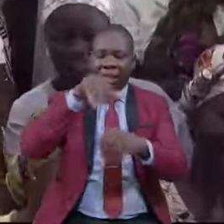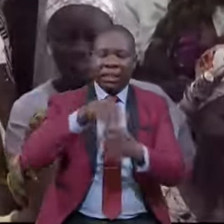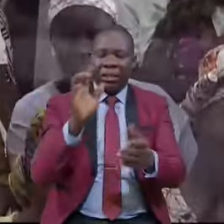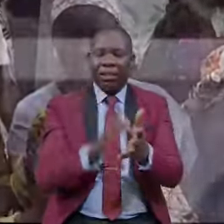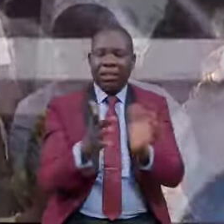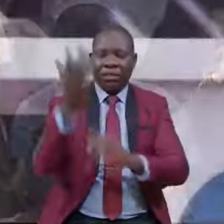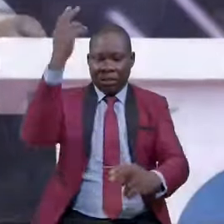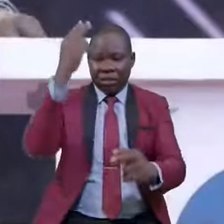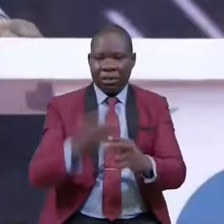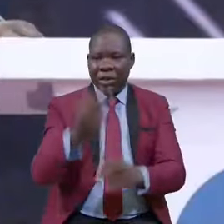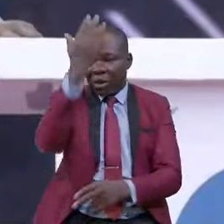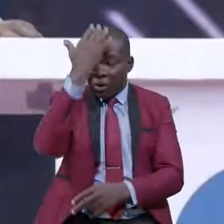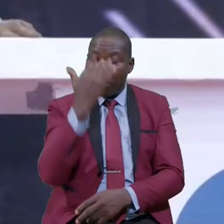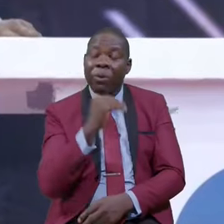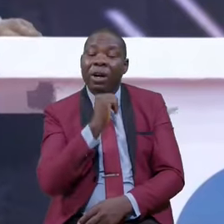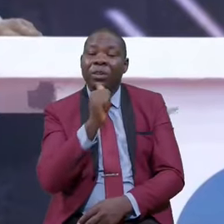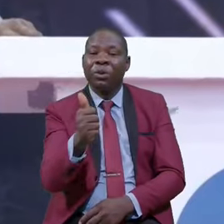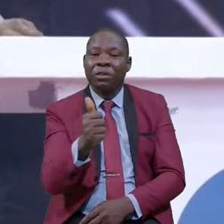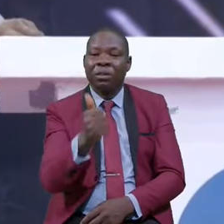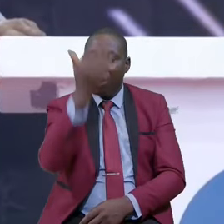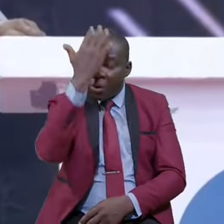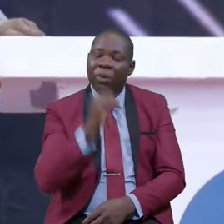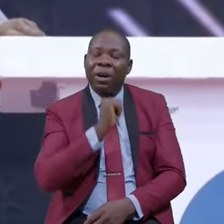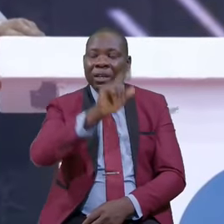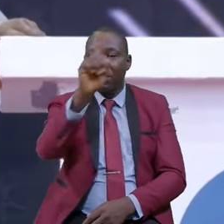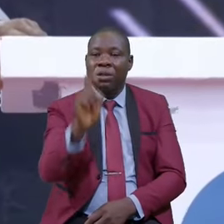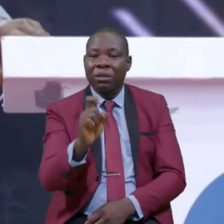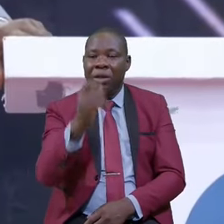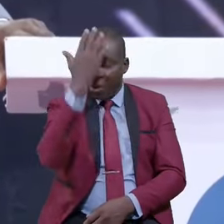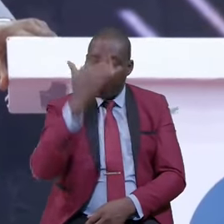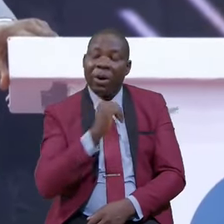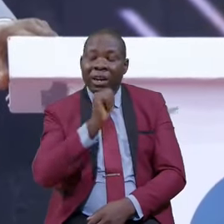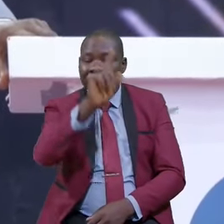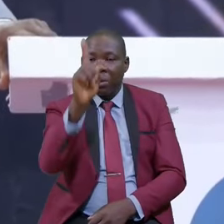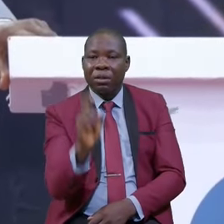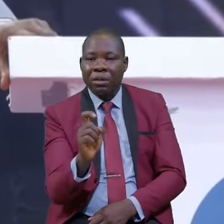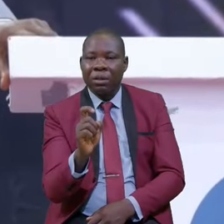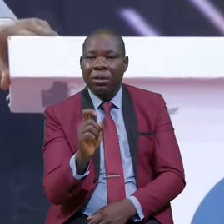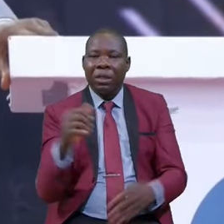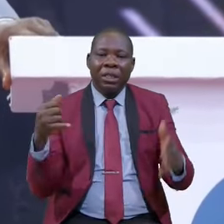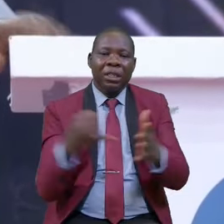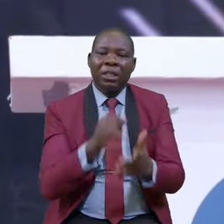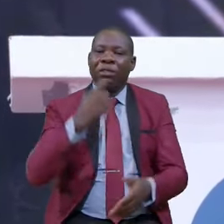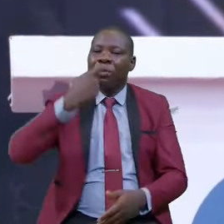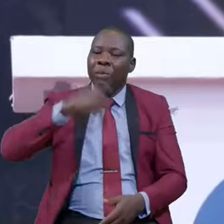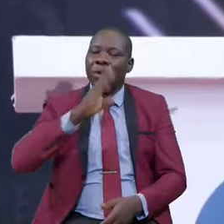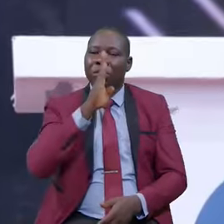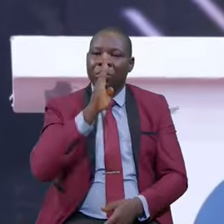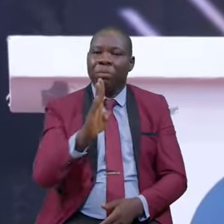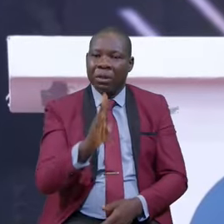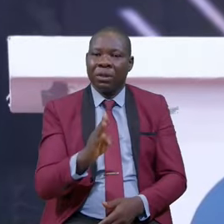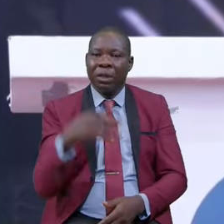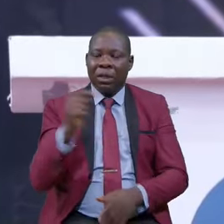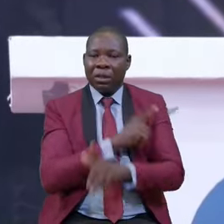Pourquoi pas? Why not? Pourquoi pas? Why not? Pourquoi pas? It must be. Ça doit être. The Lord